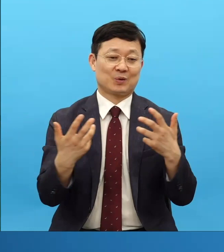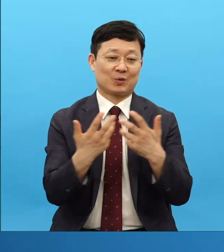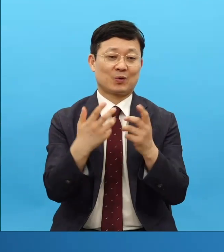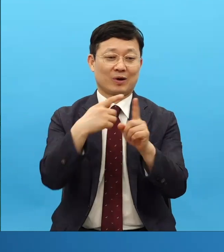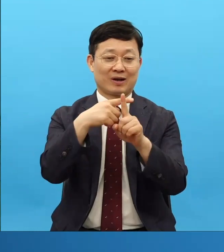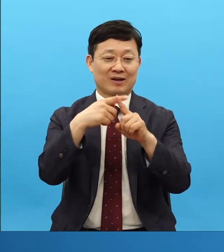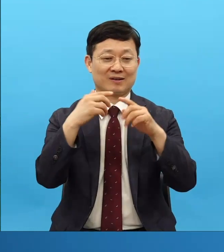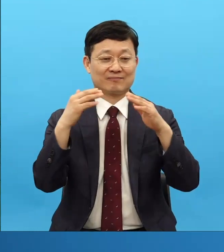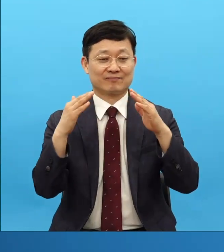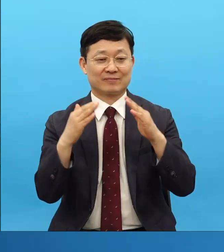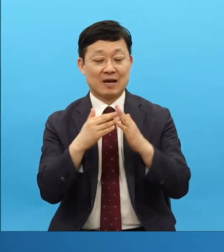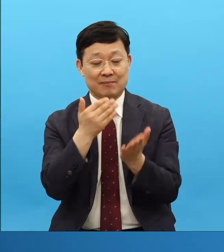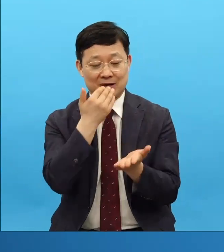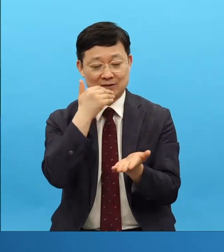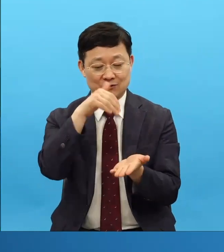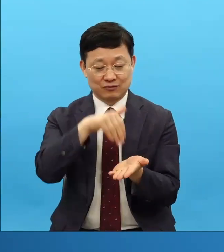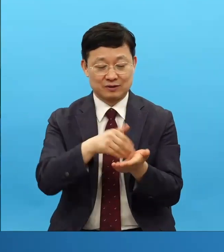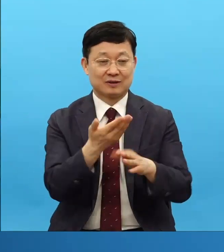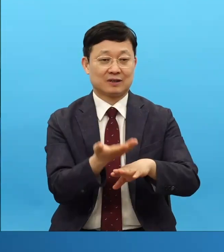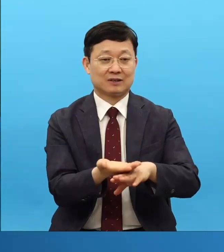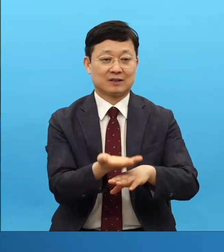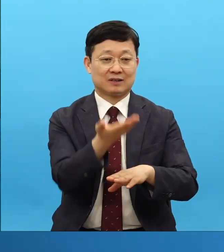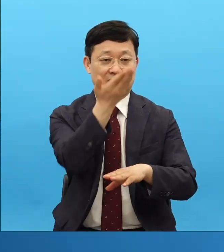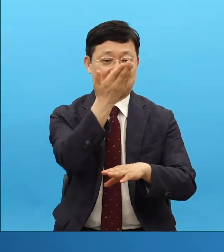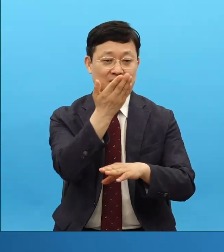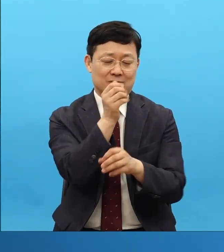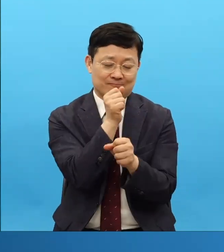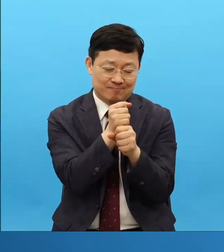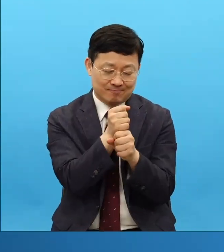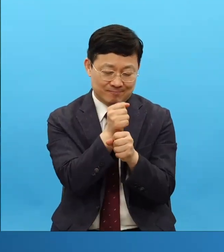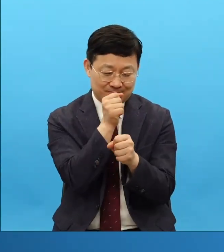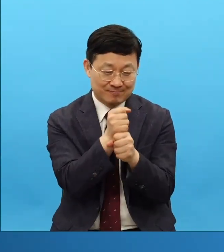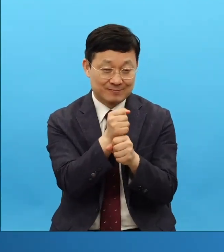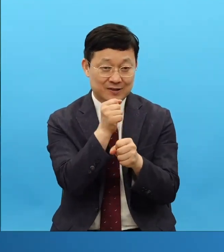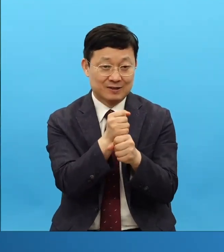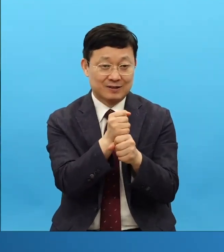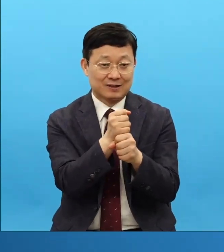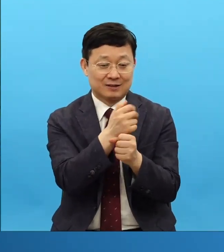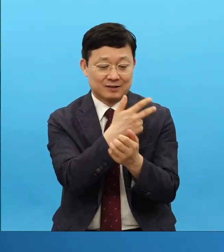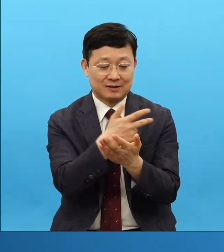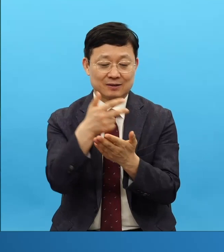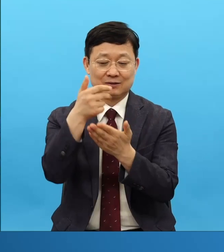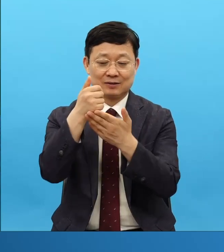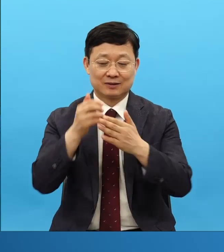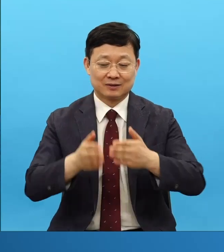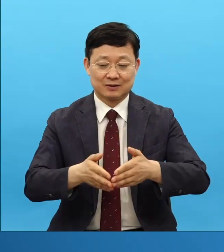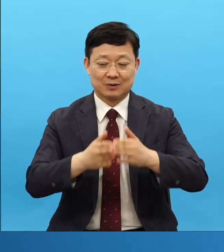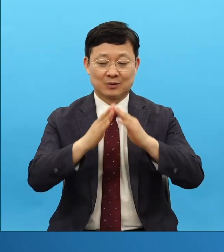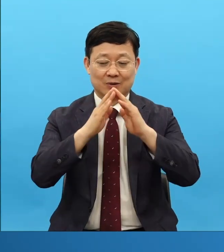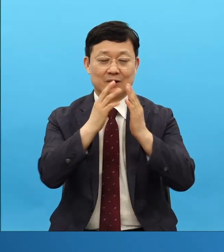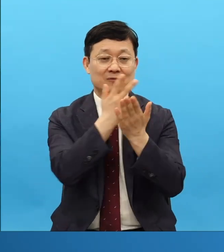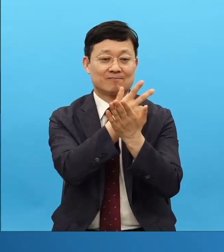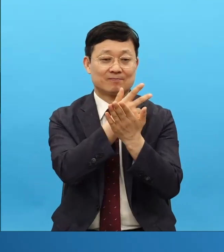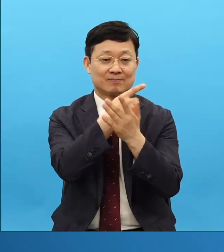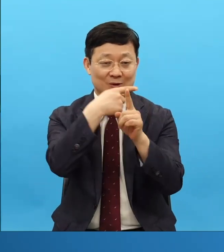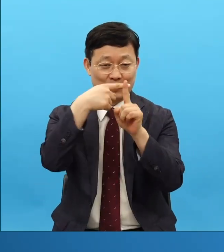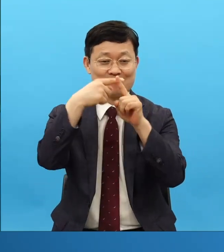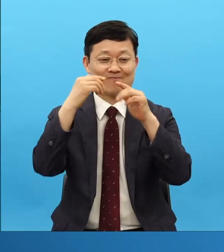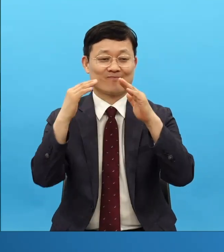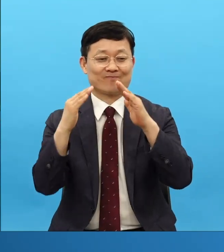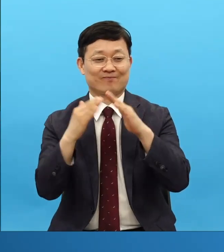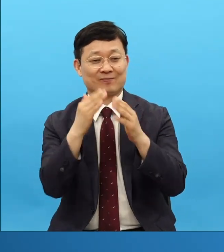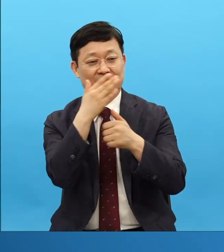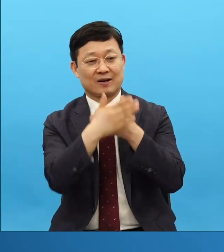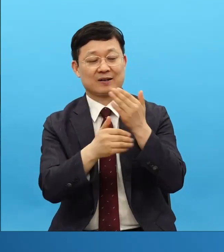가득한 교회, 반석 위에 거룩한 주님 세우신